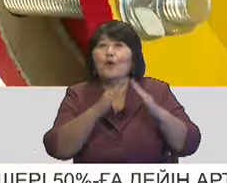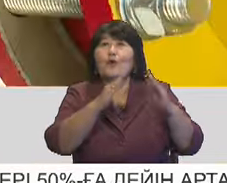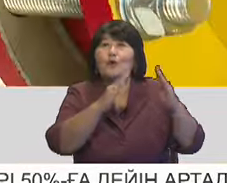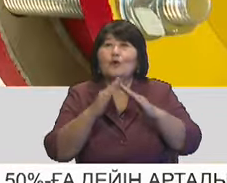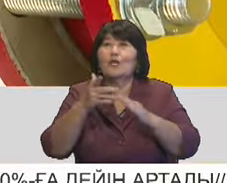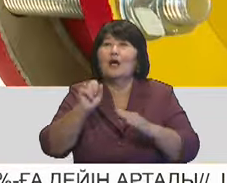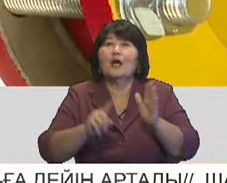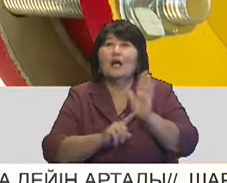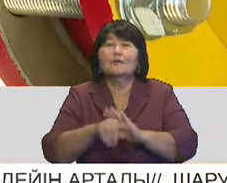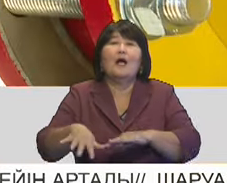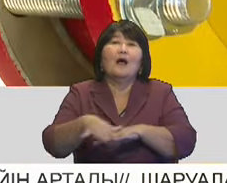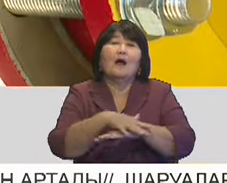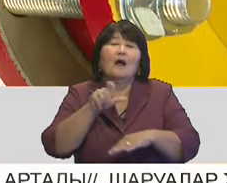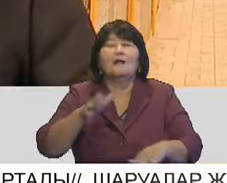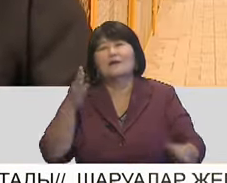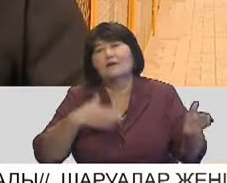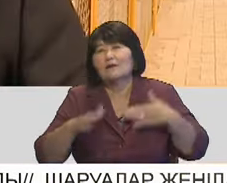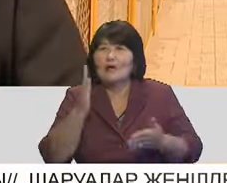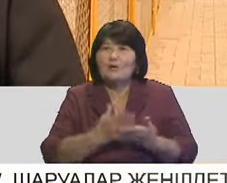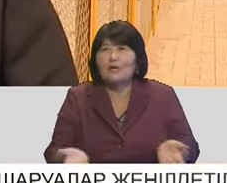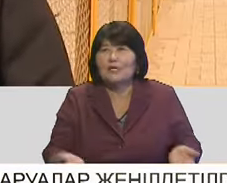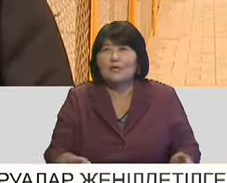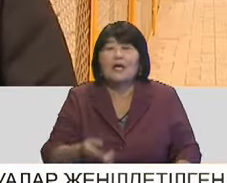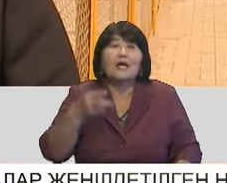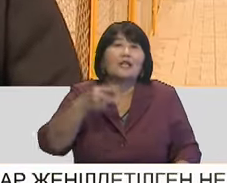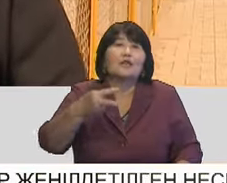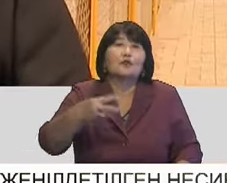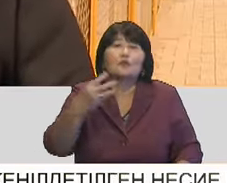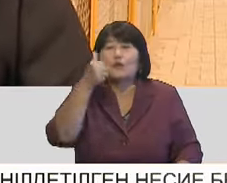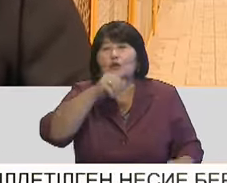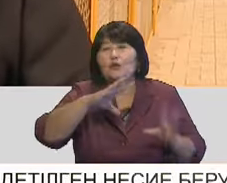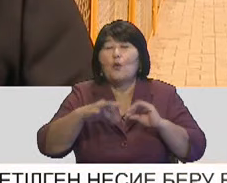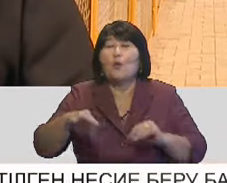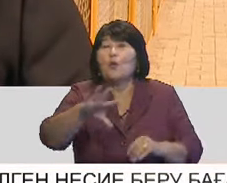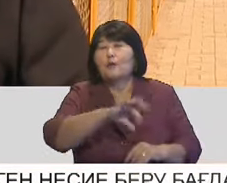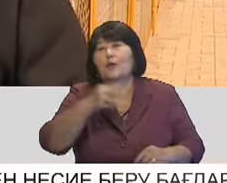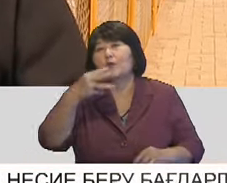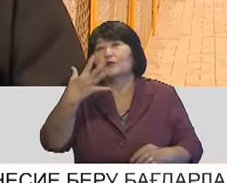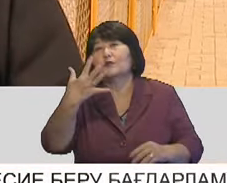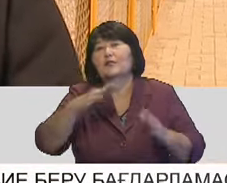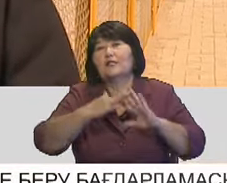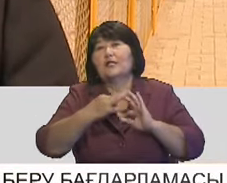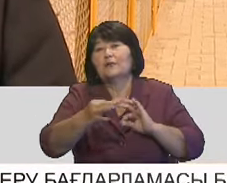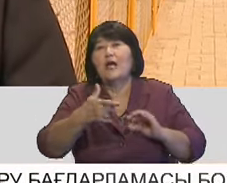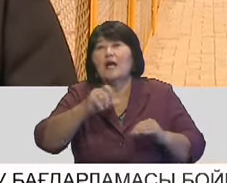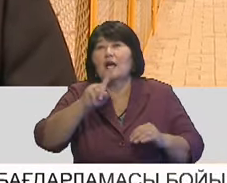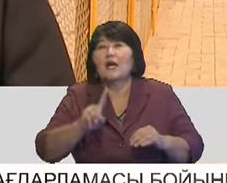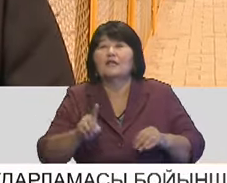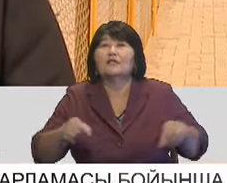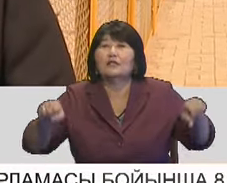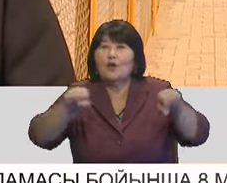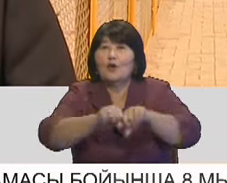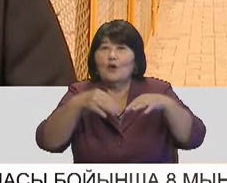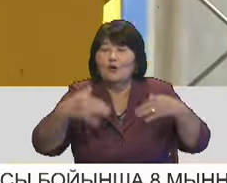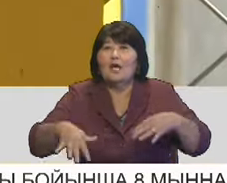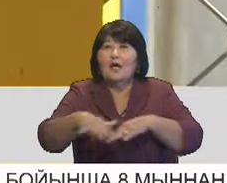газ барып, халық ырза болып атыр. 2023 жылдың қорытындысымен облыс бойынша 35 елді мекен газ құбырына қосылды. Халық